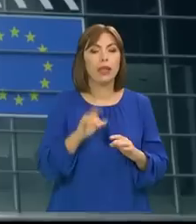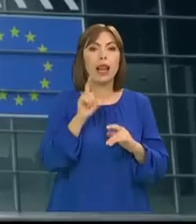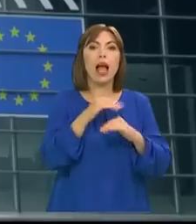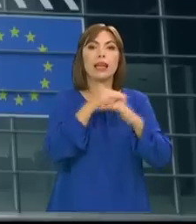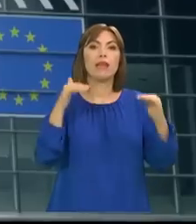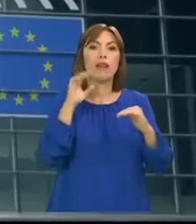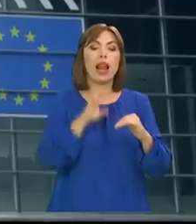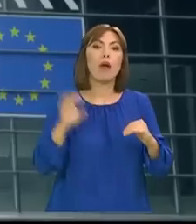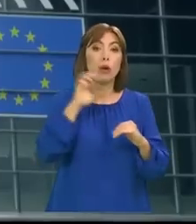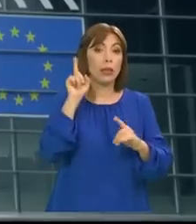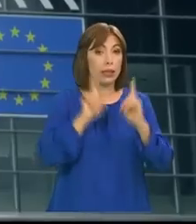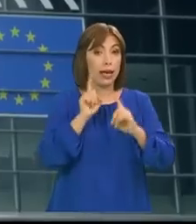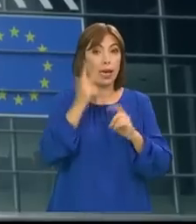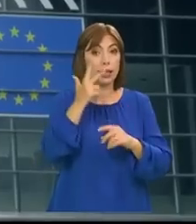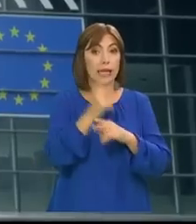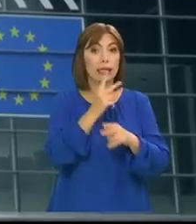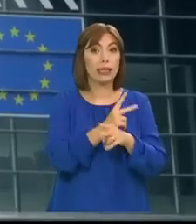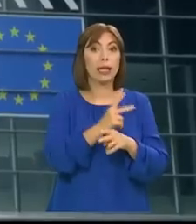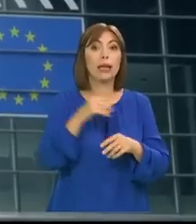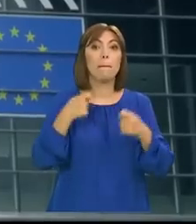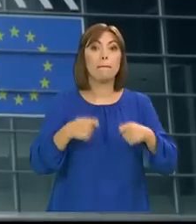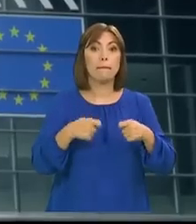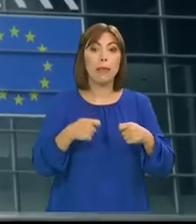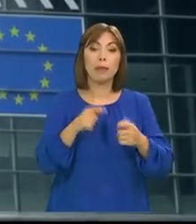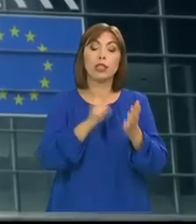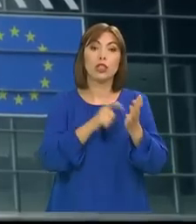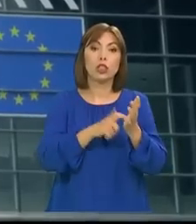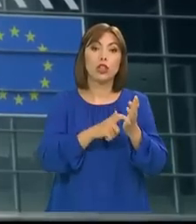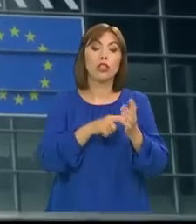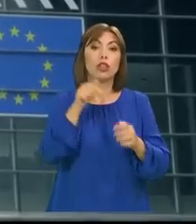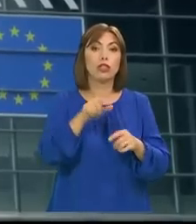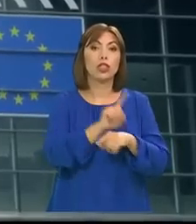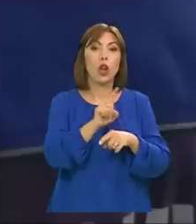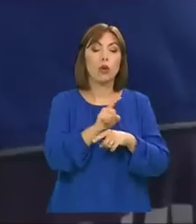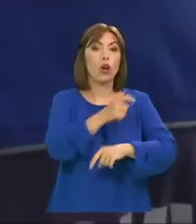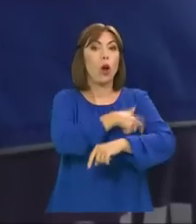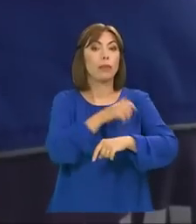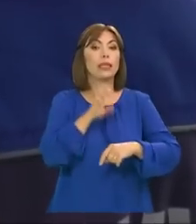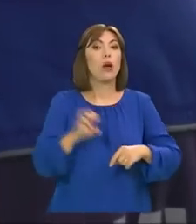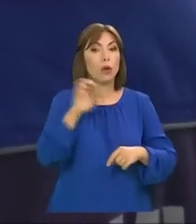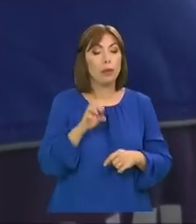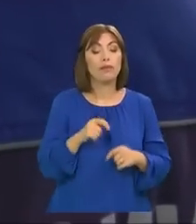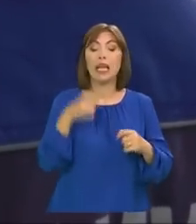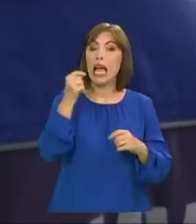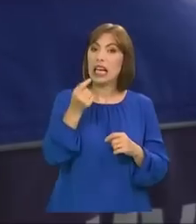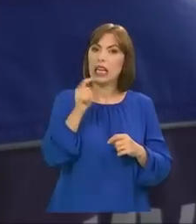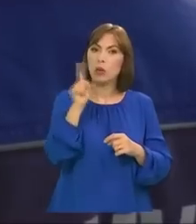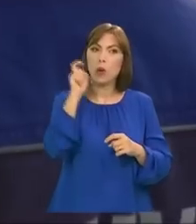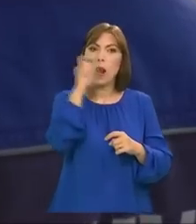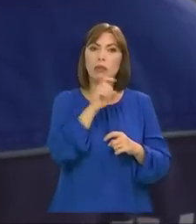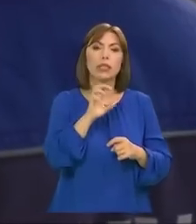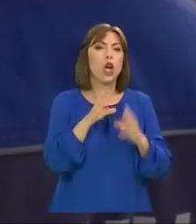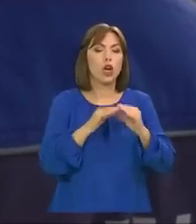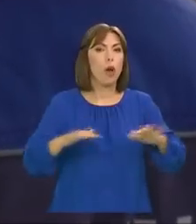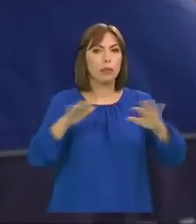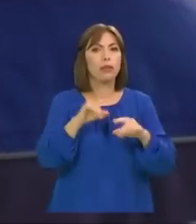nivel european, dacă 3 state membre solicită acest lucru Comisiei Europene. Nici grâul nu va lipsi în România, în ciuda secetei.